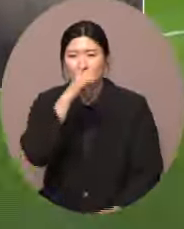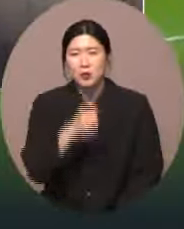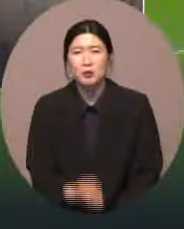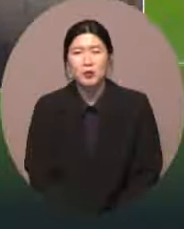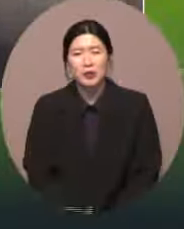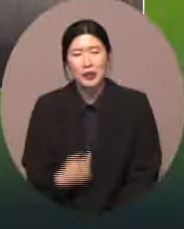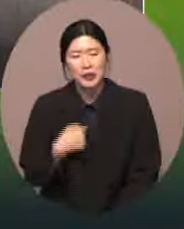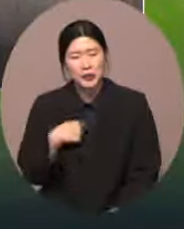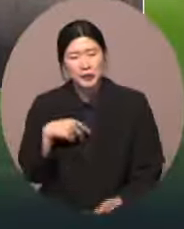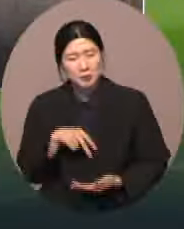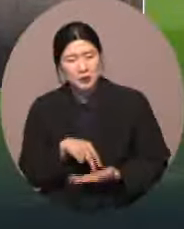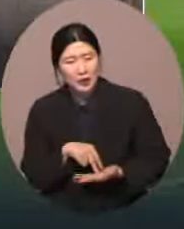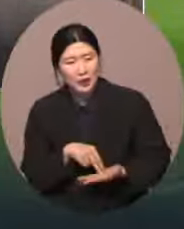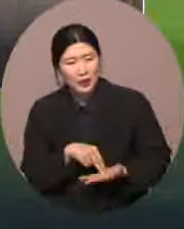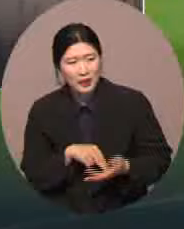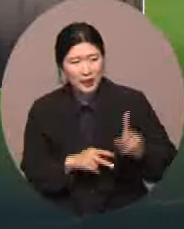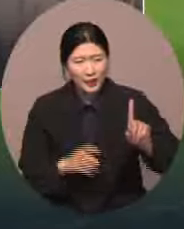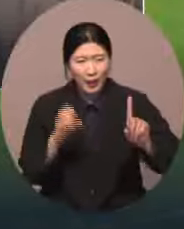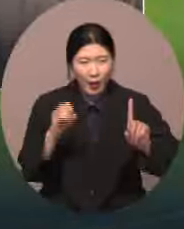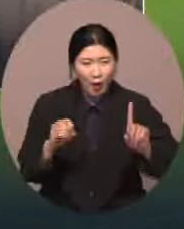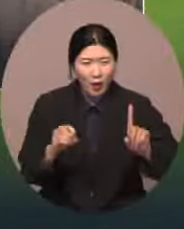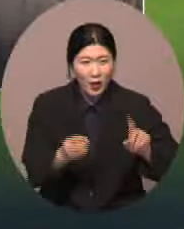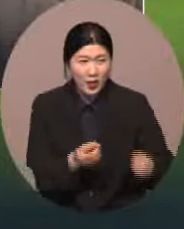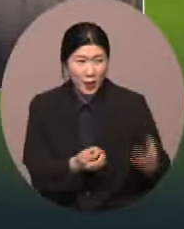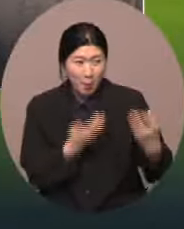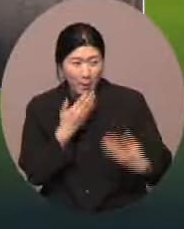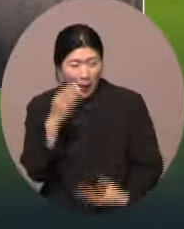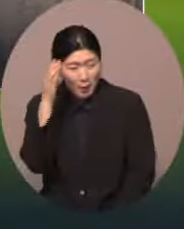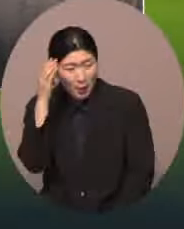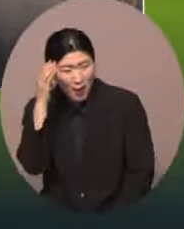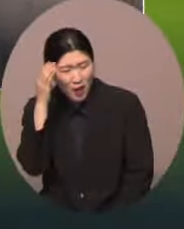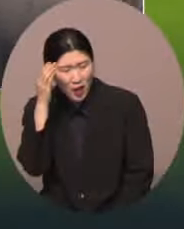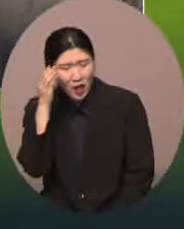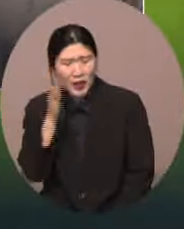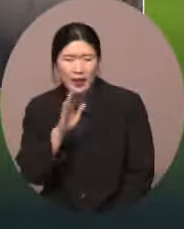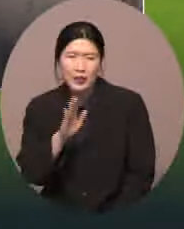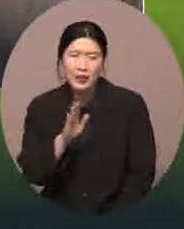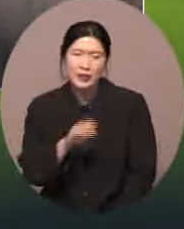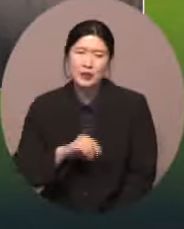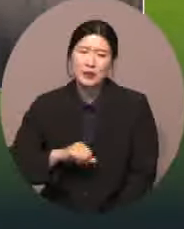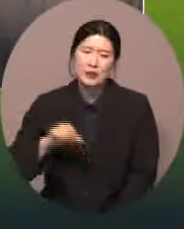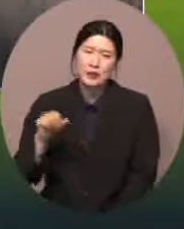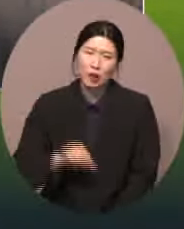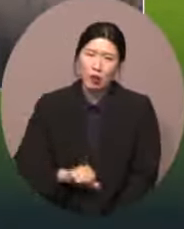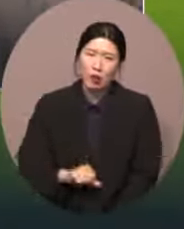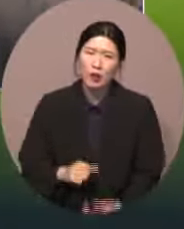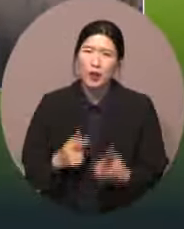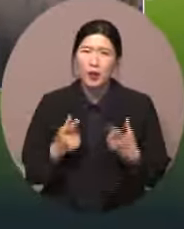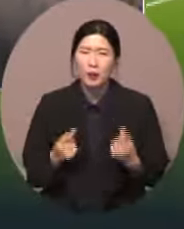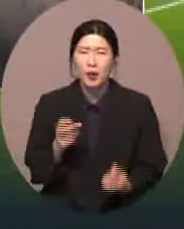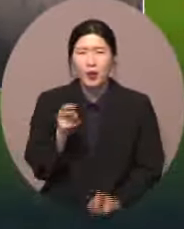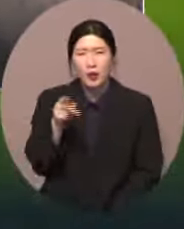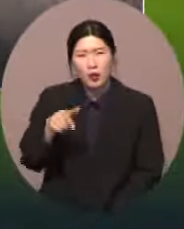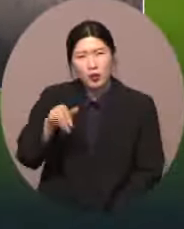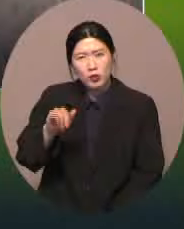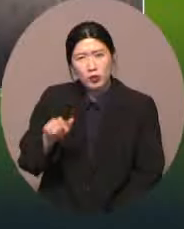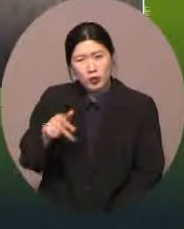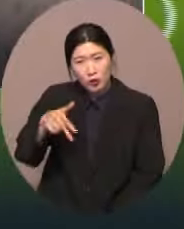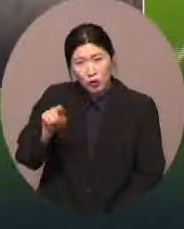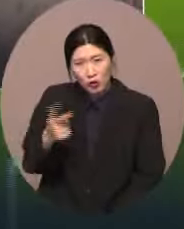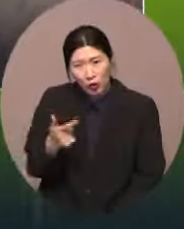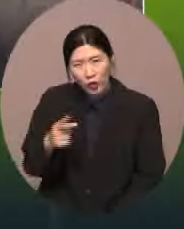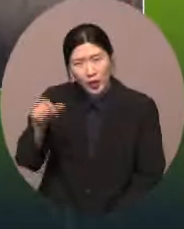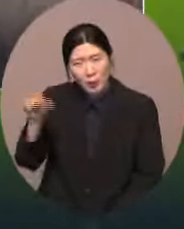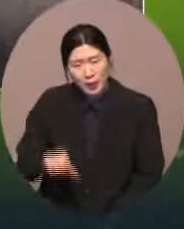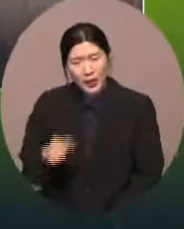리드하고 있는 상황에서도 이길 것 같은 느낌이 안 들고 또 지고 있는 상황에서도 역전을 할 것 같은 느낌이 안 드니까